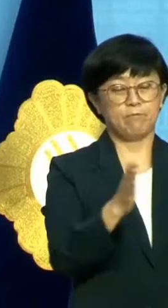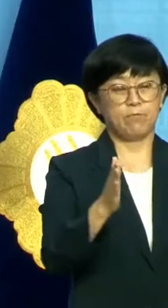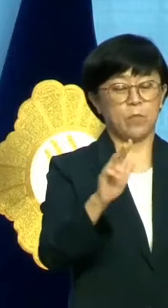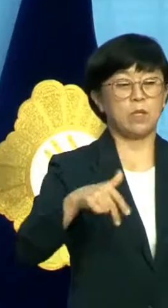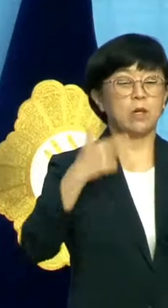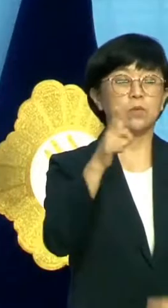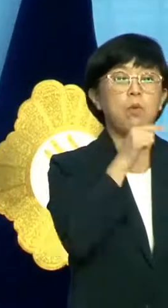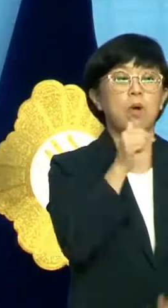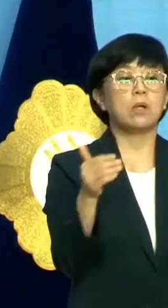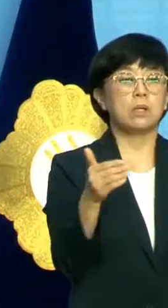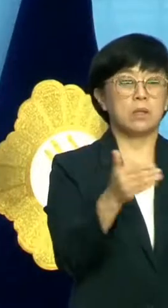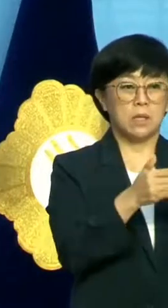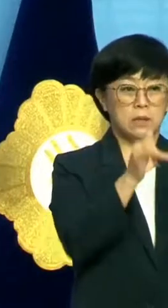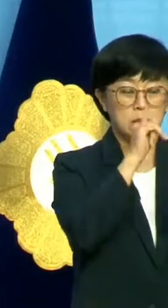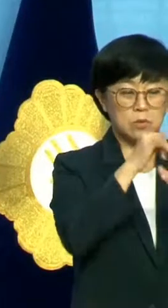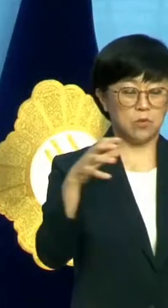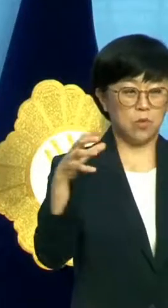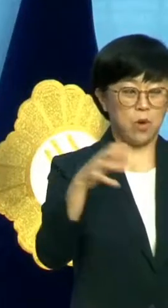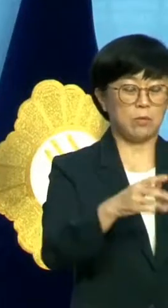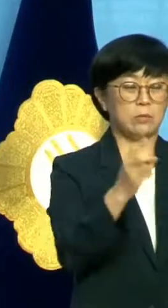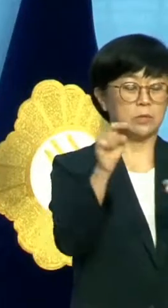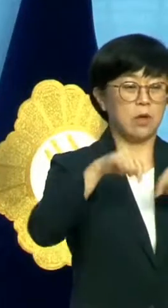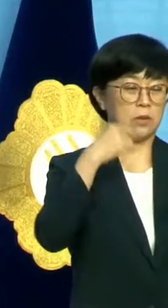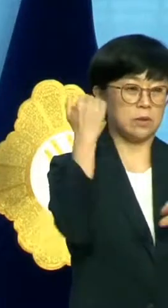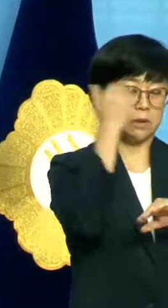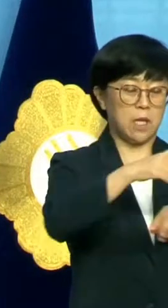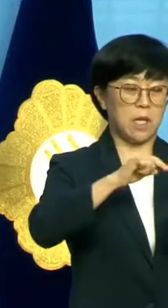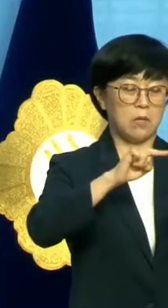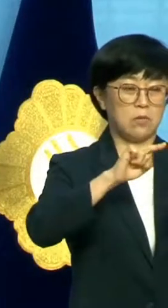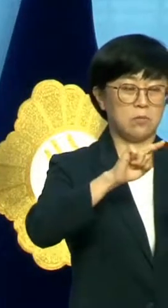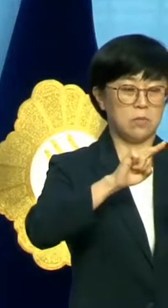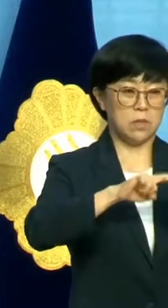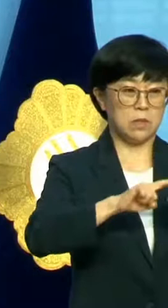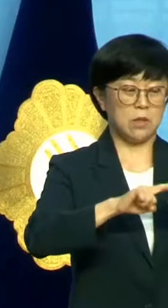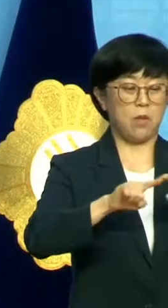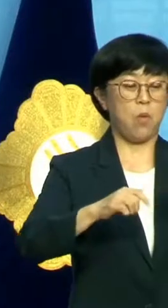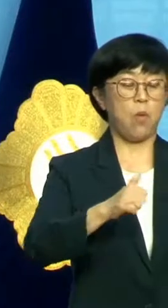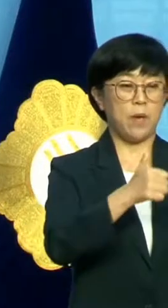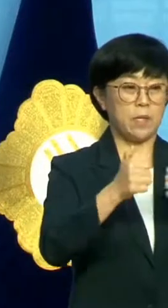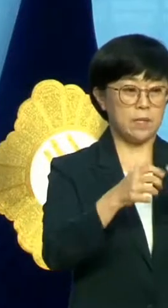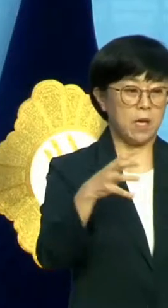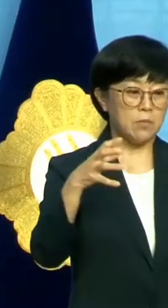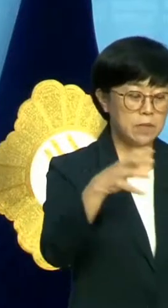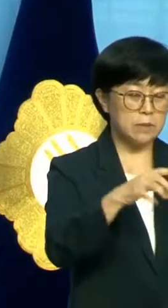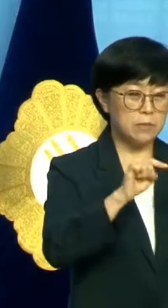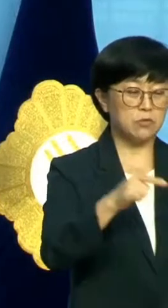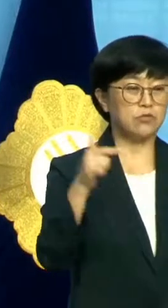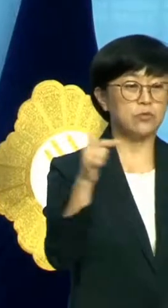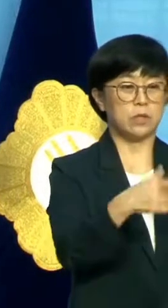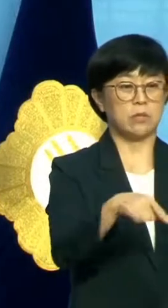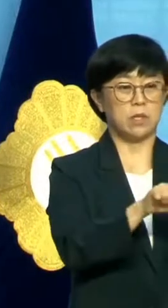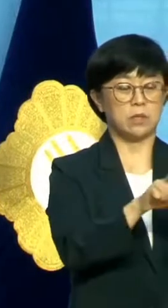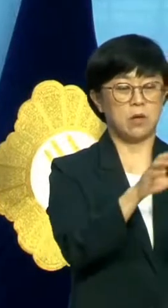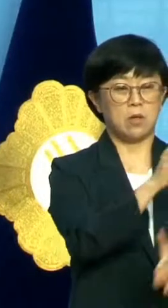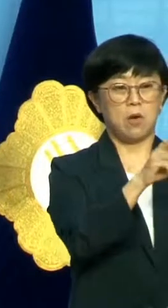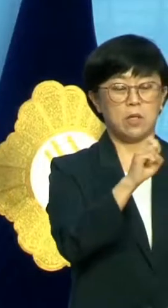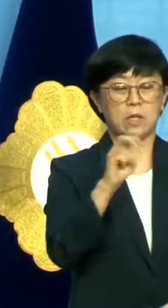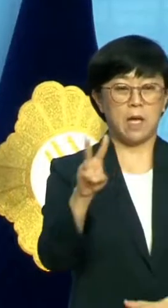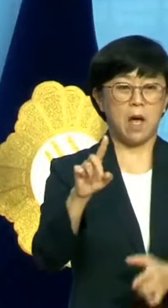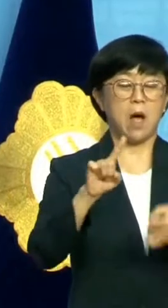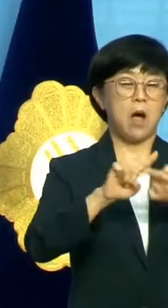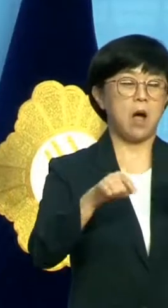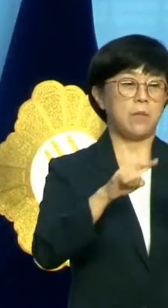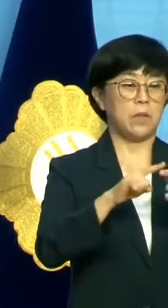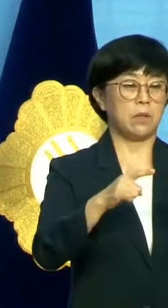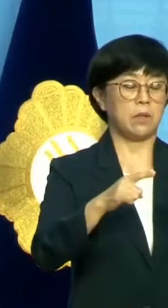다음 주 월요일까지 진행되는 종합적 책 질의와 구별 심사는 회장 빌 집들을 맞추고자 여야간 합의 하에